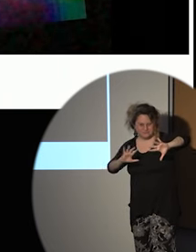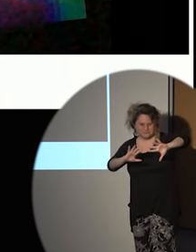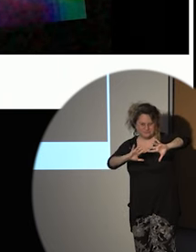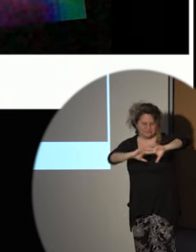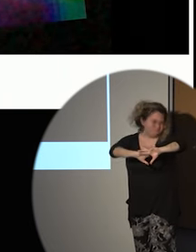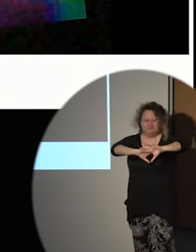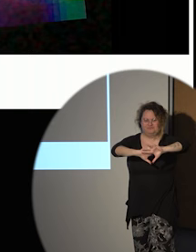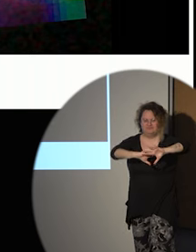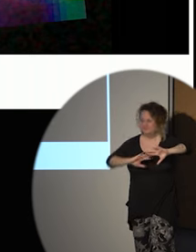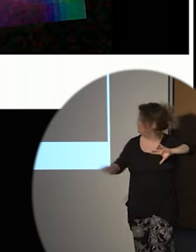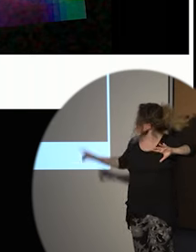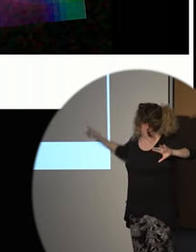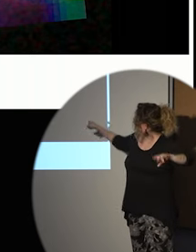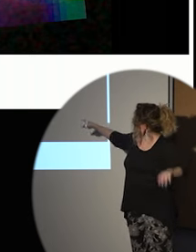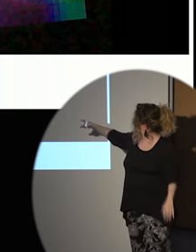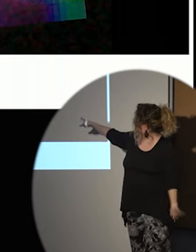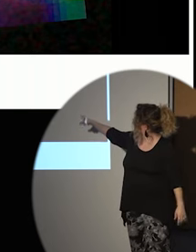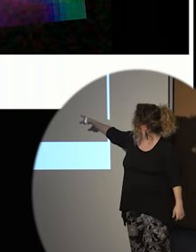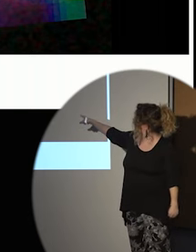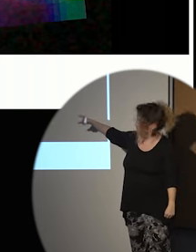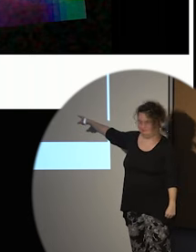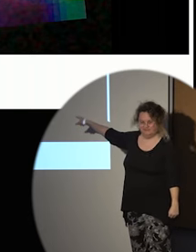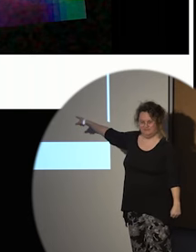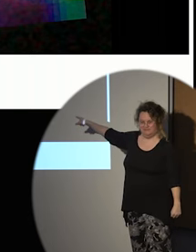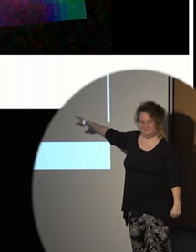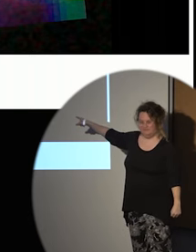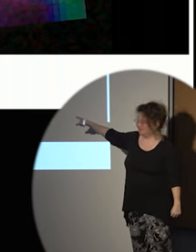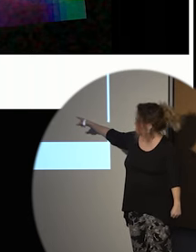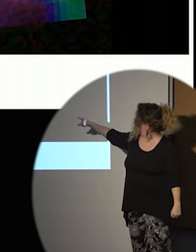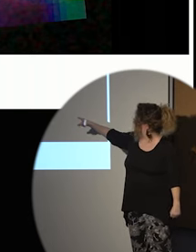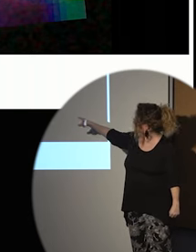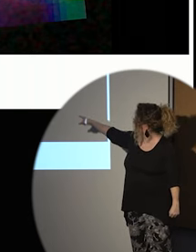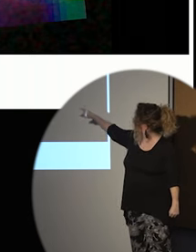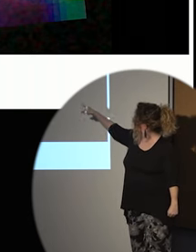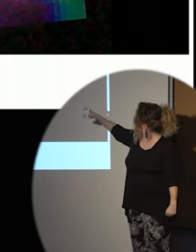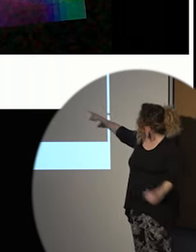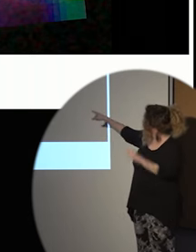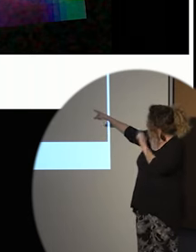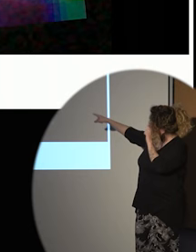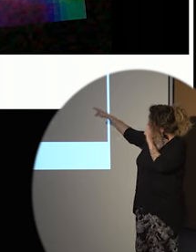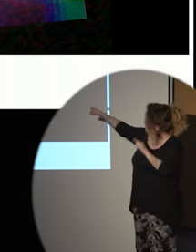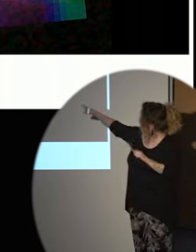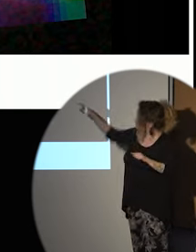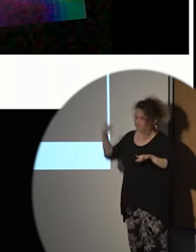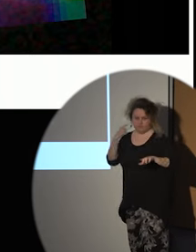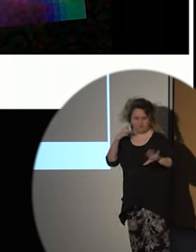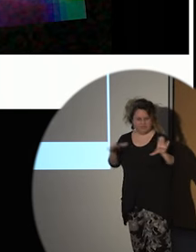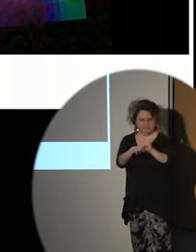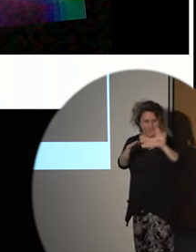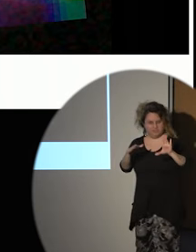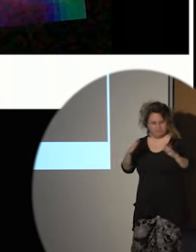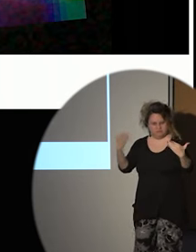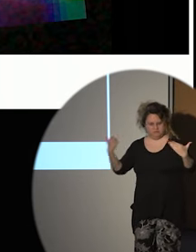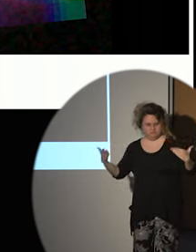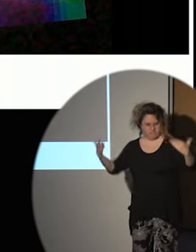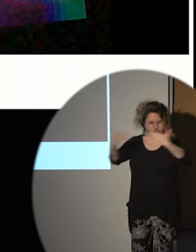même objet que vous voyez ici. Et en fait, ce que vous voyez ici aussi, ce que superposé à l'image, vous voyez ce qu'on appelle le champ de